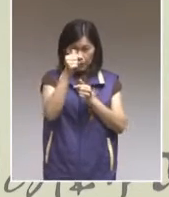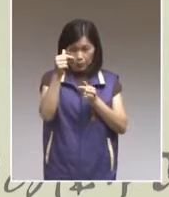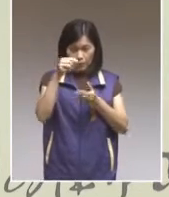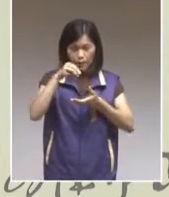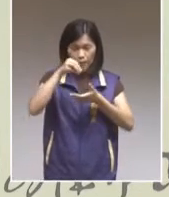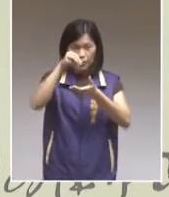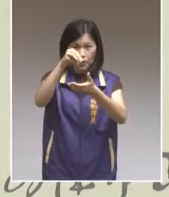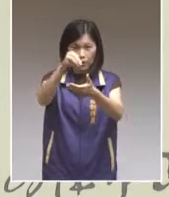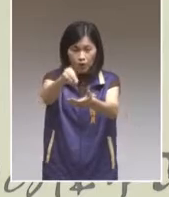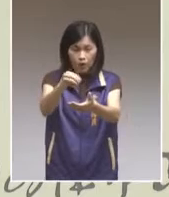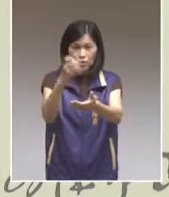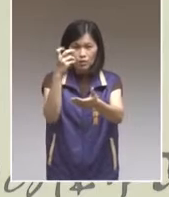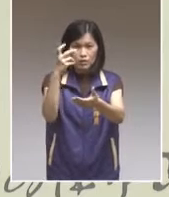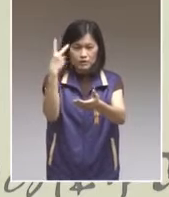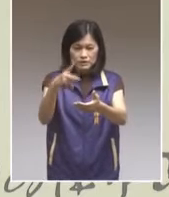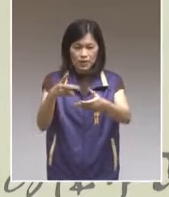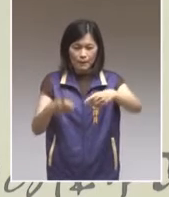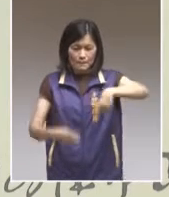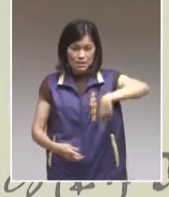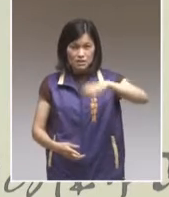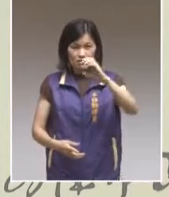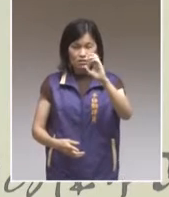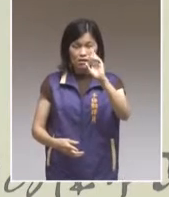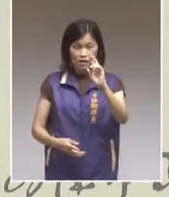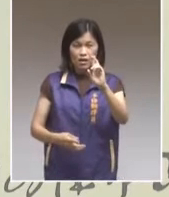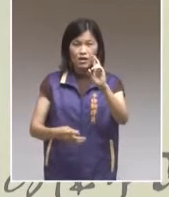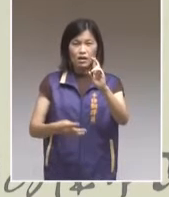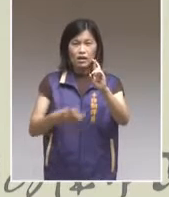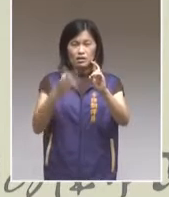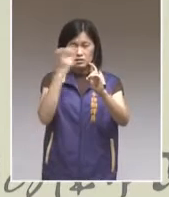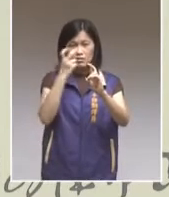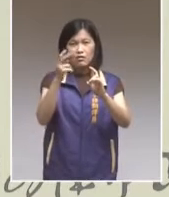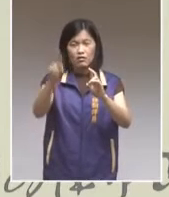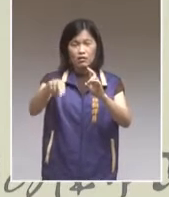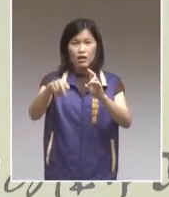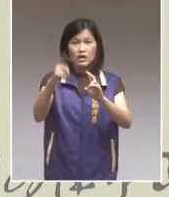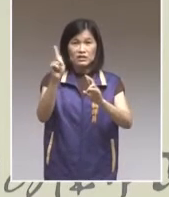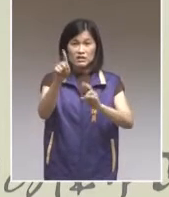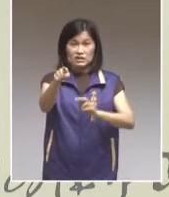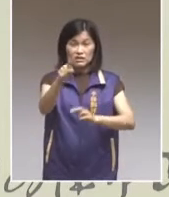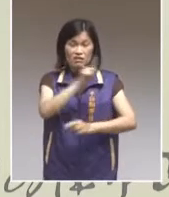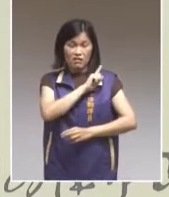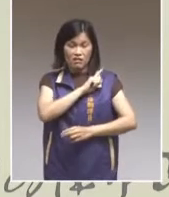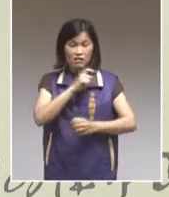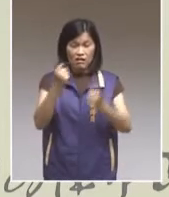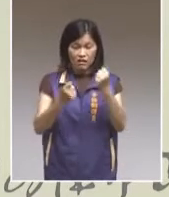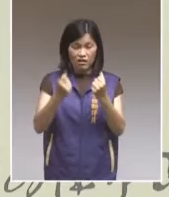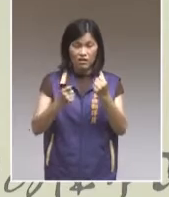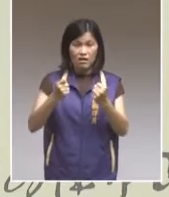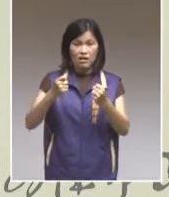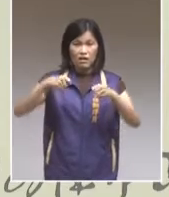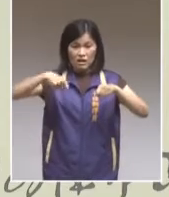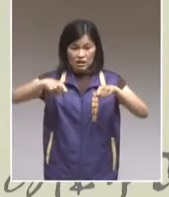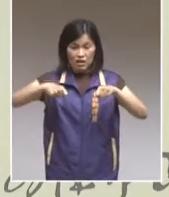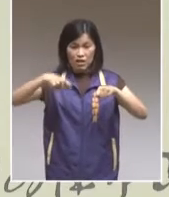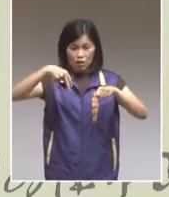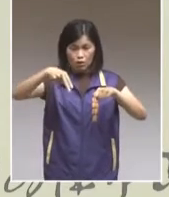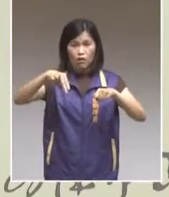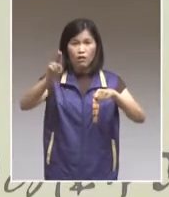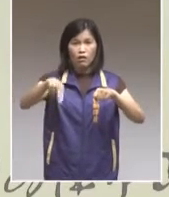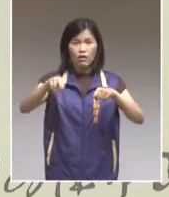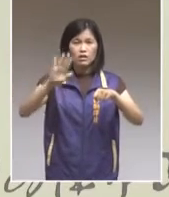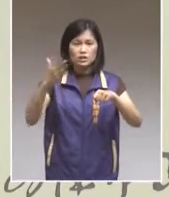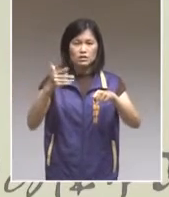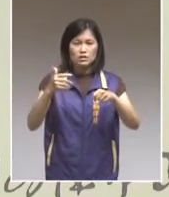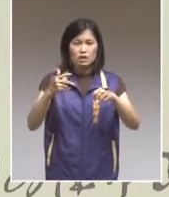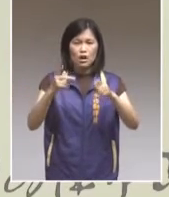验，但是还是一样，你要自己开车。骑车、走路都可以，但是就是不能搭